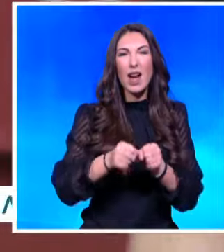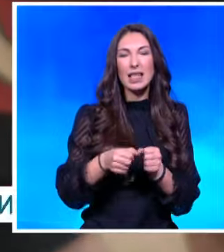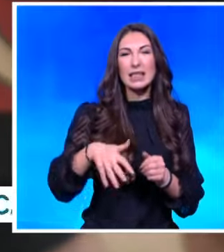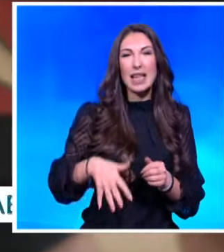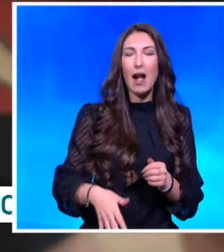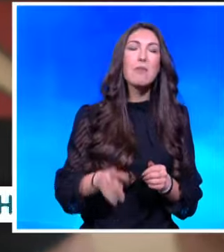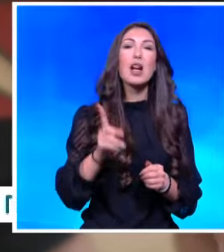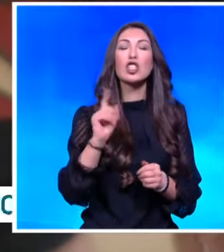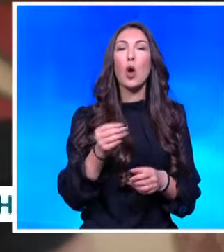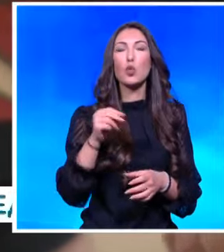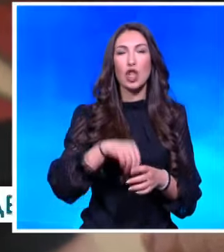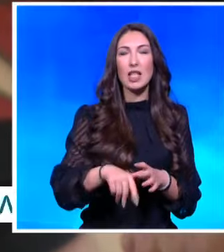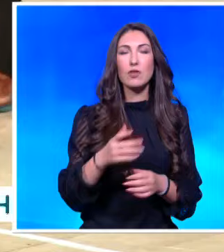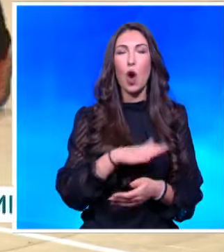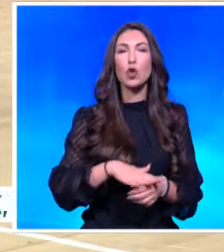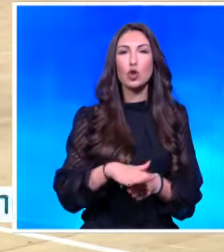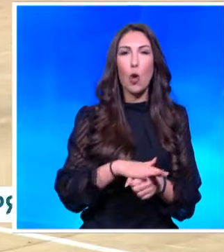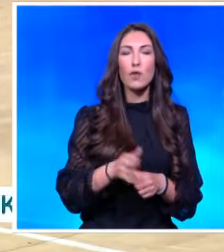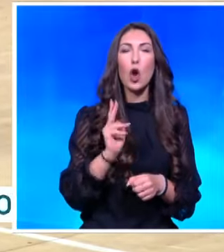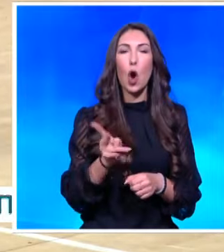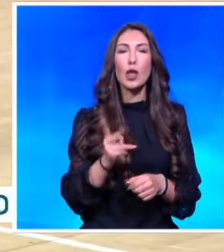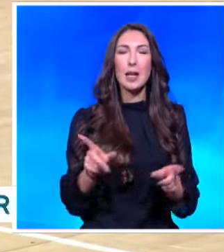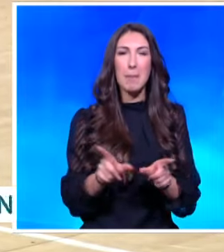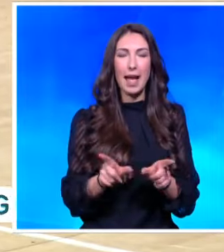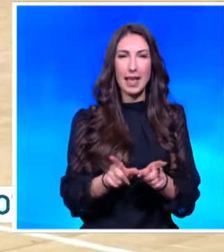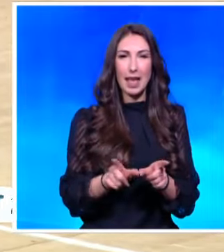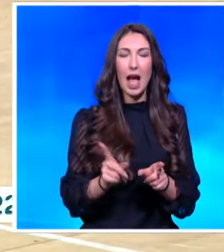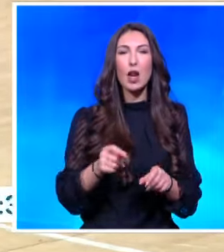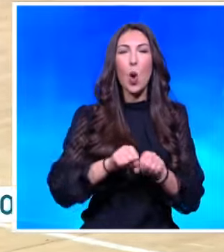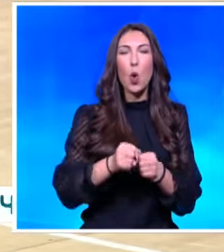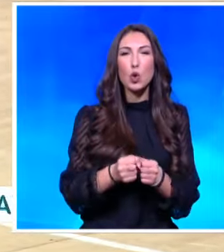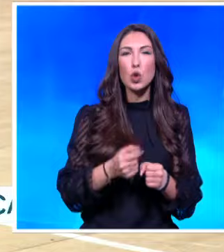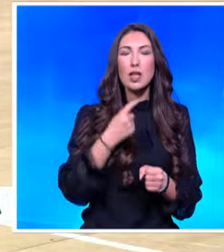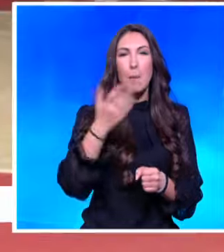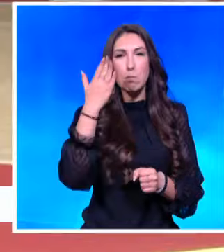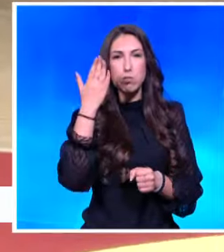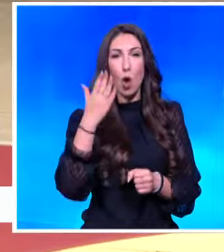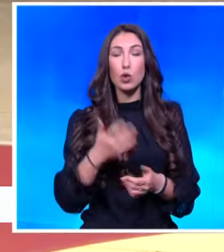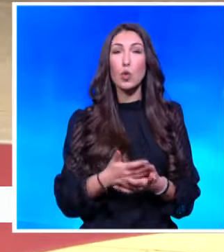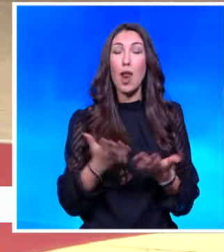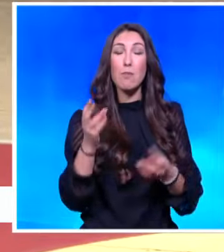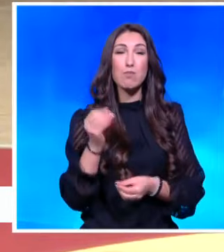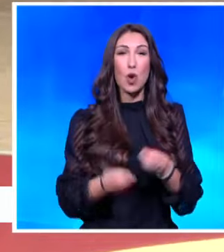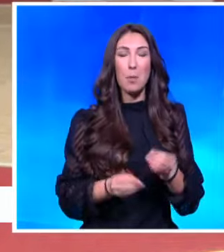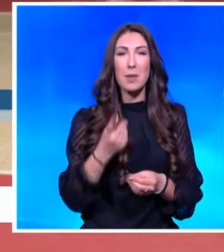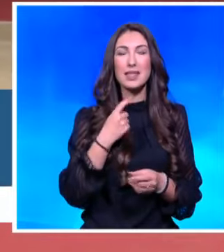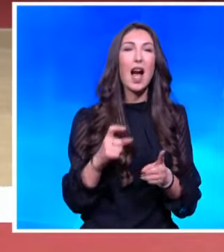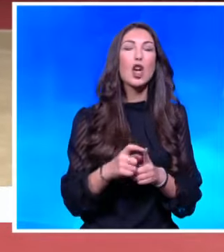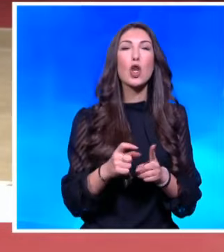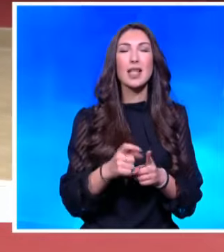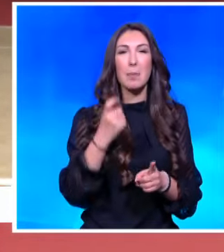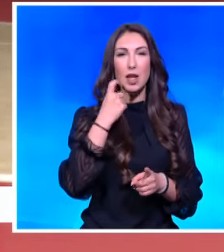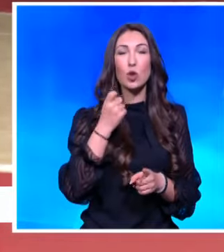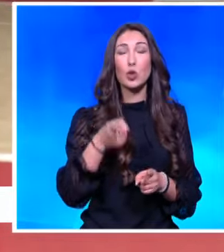мачовете ще вземе участие основният ни плеймейкър Коди Макинтайер. Контузиите и болните са големият проблем за Росен Барчовски, а той